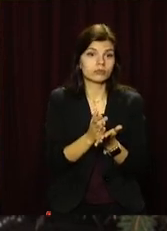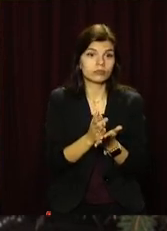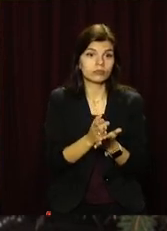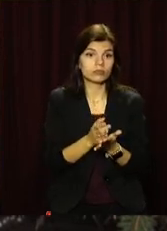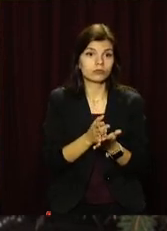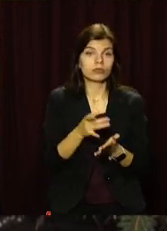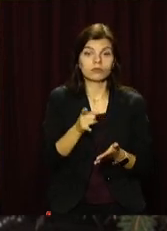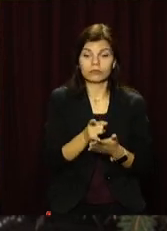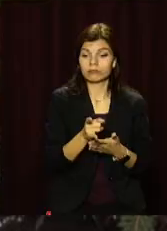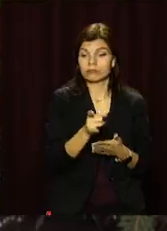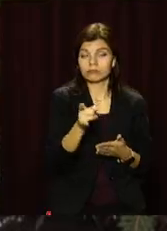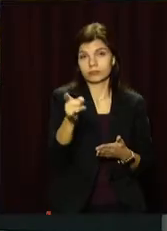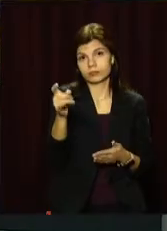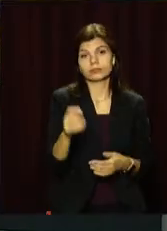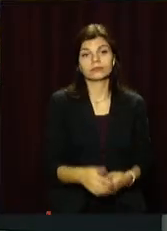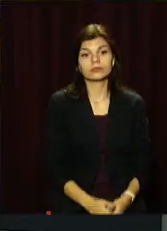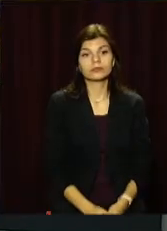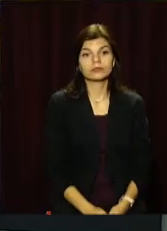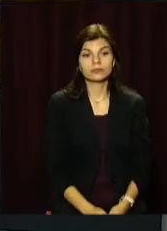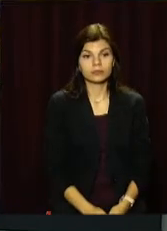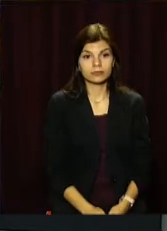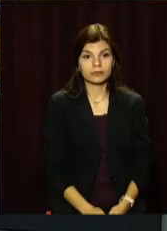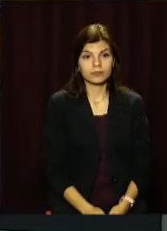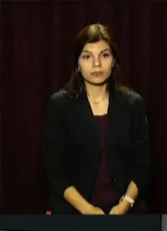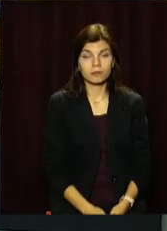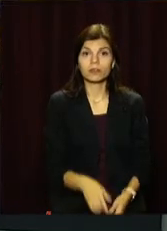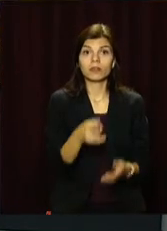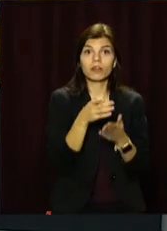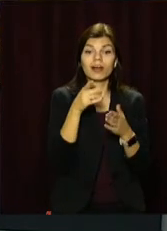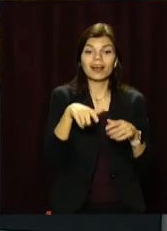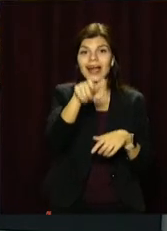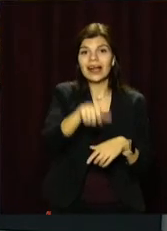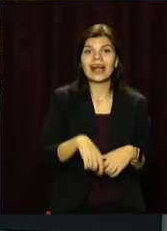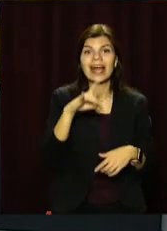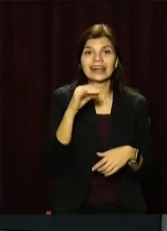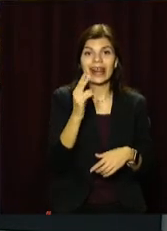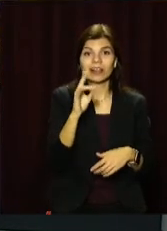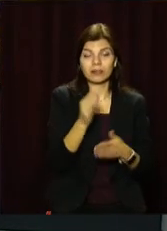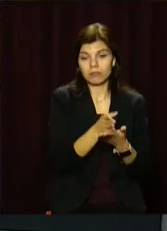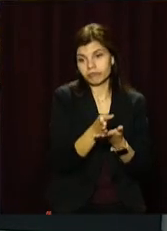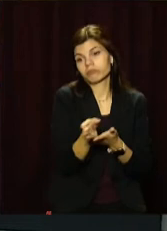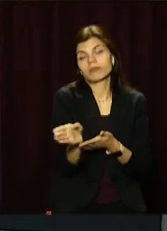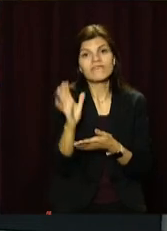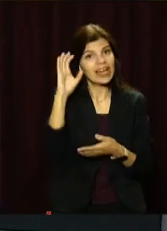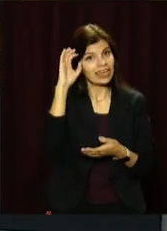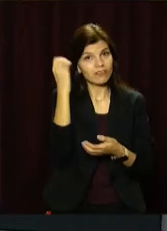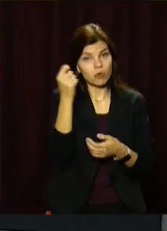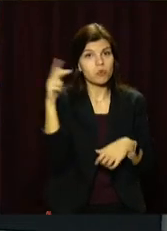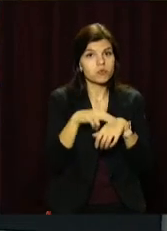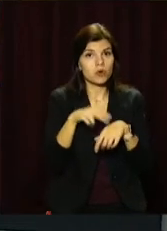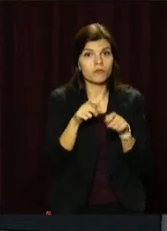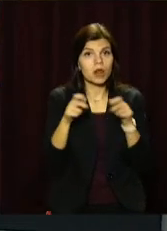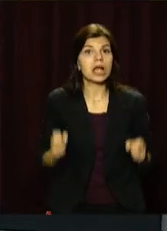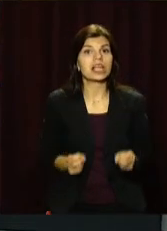своєму пункті дислокації. Зійшов з рейок. За фактом аварії на залізниці у Кривому Розі поліція